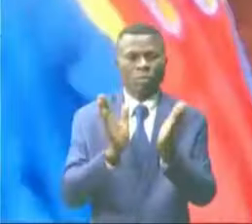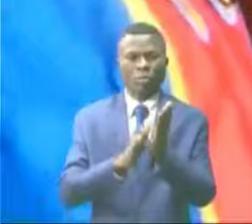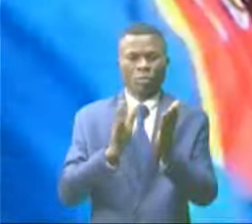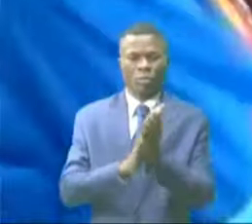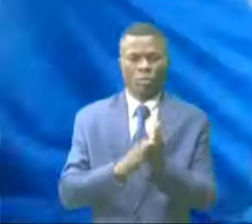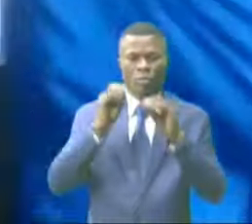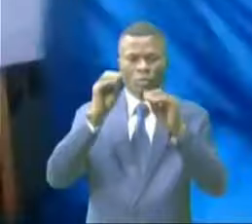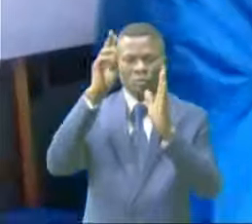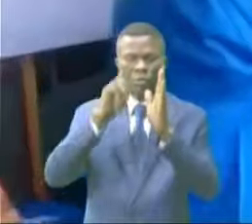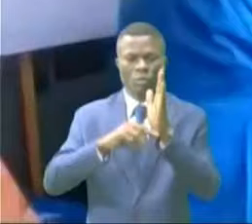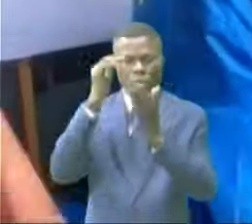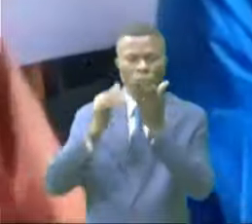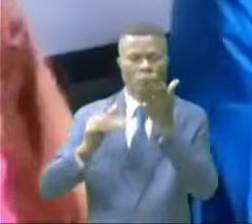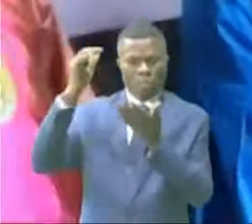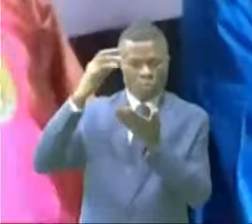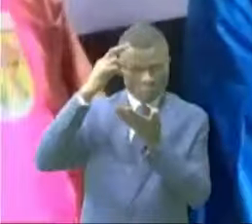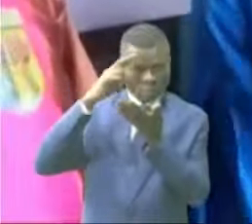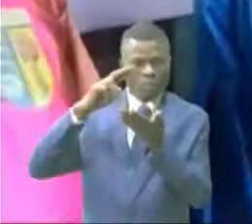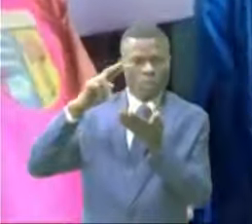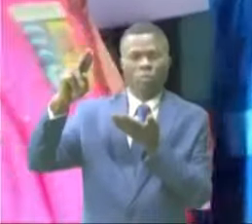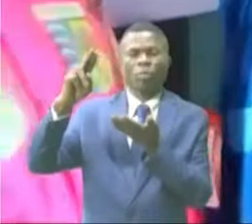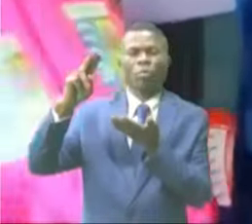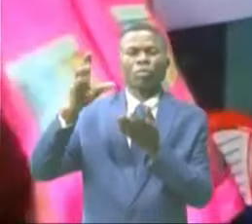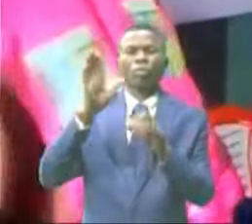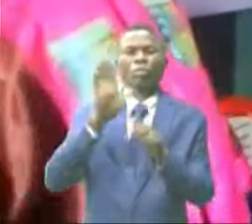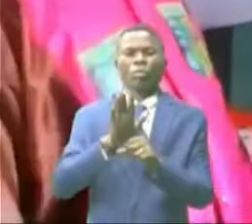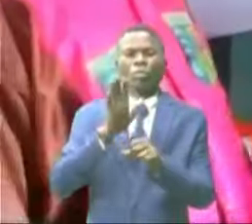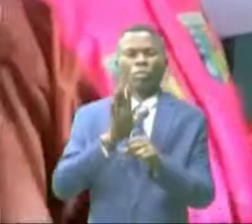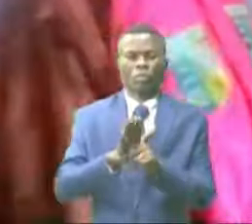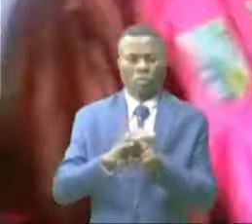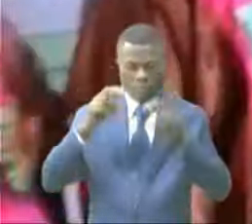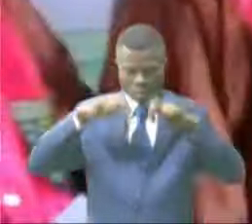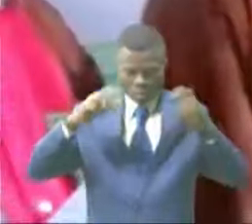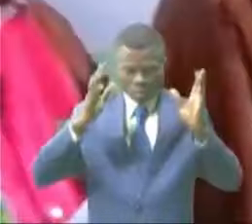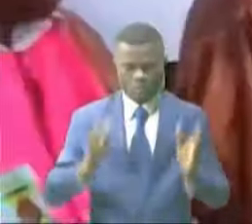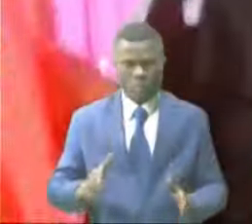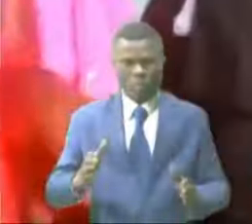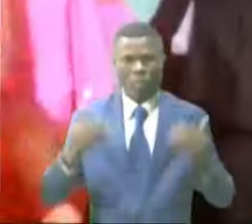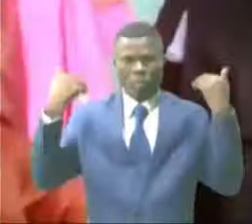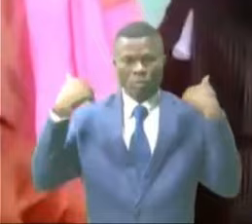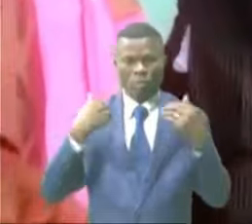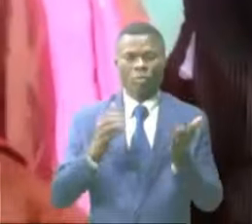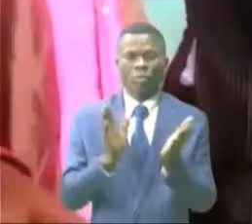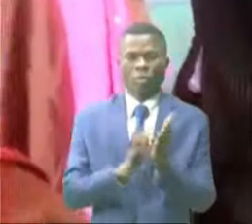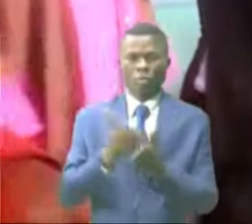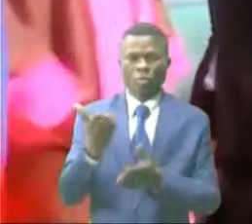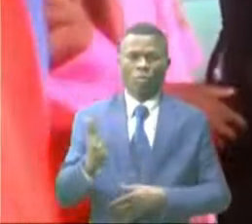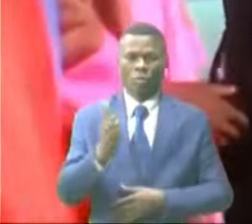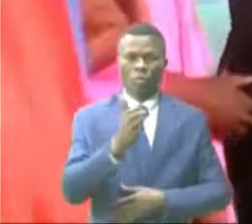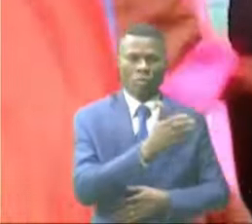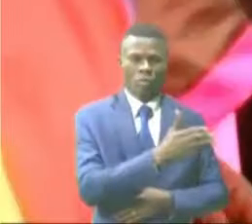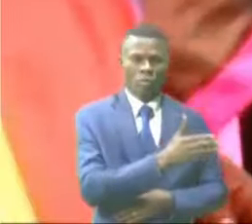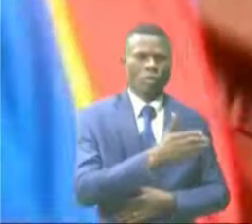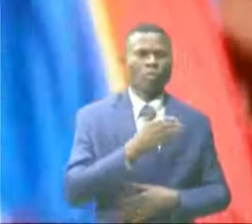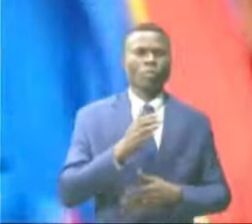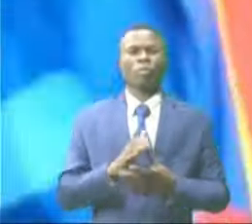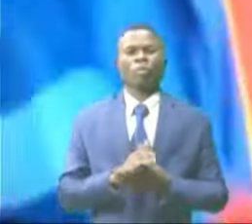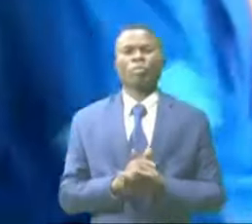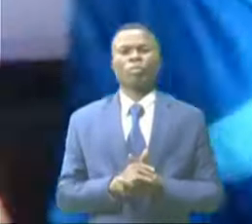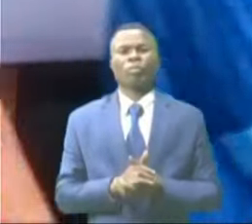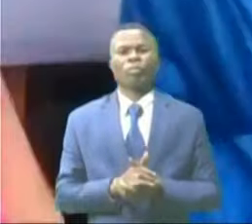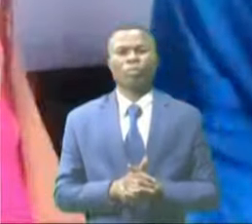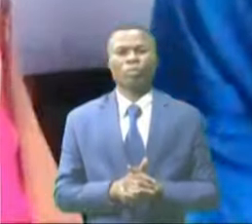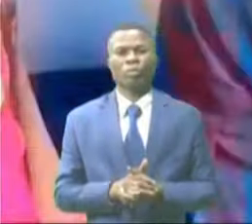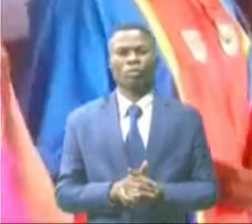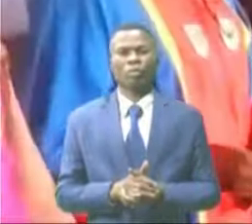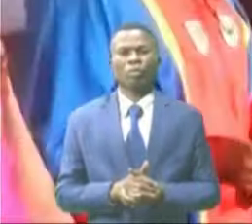d'enseignement supérieur et universitaire avec plusieurs chercheurs et chefs de travaux nommés qui font aujourd'hui la